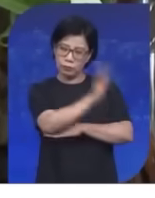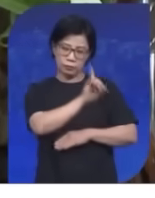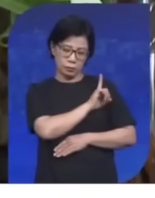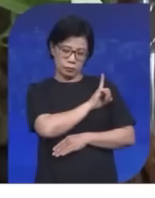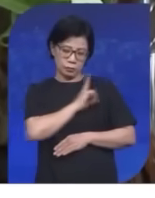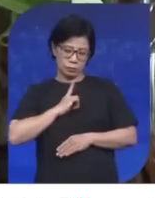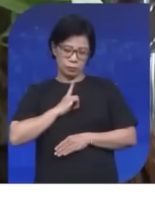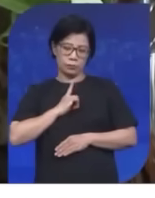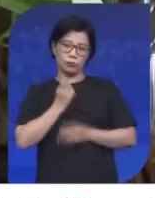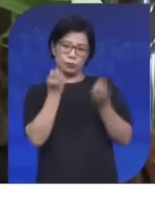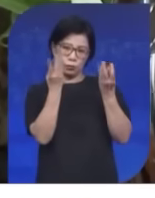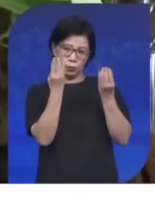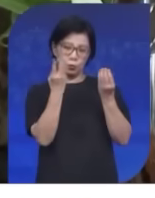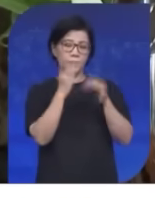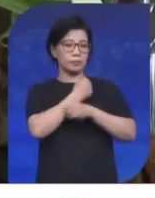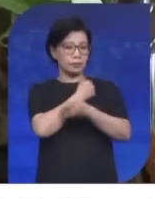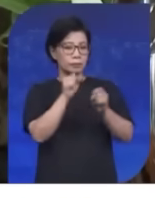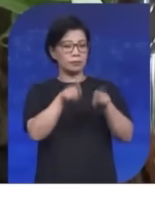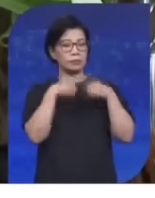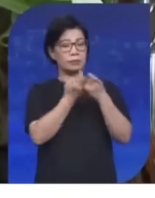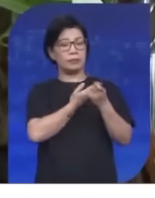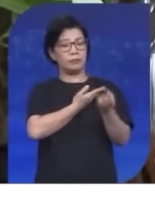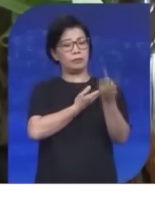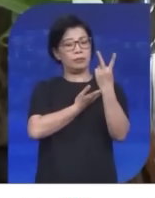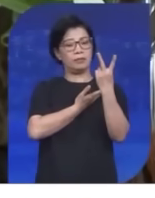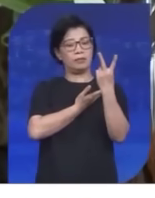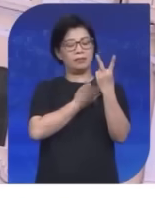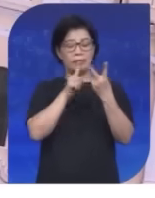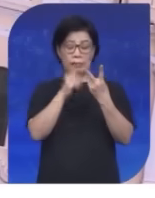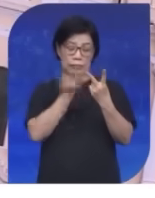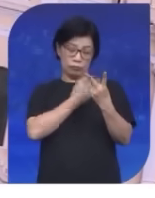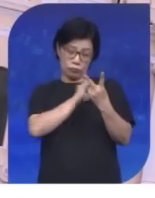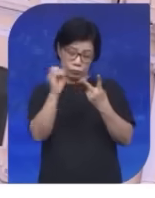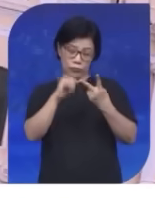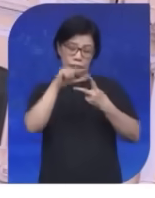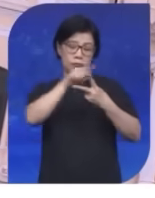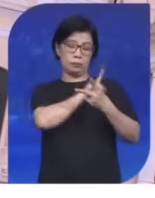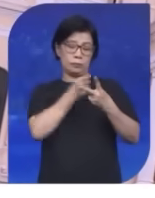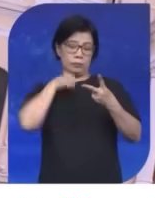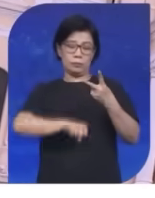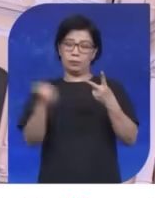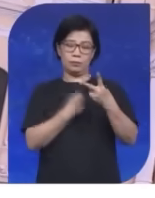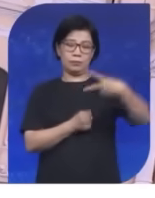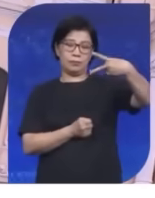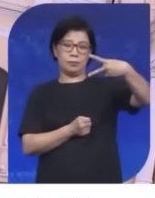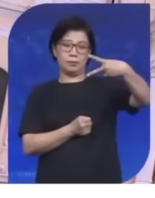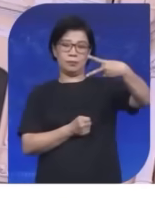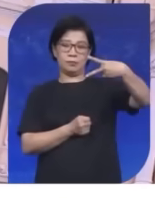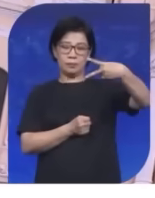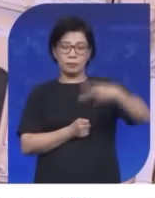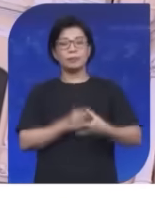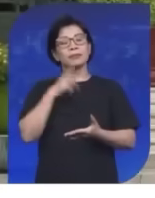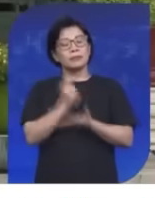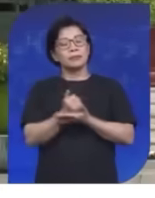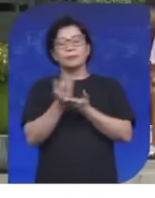và gia đình hạnh phúc. Gia đình không hạnh phúc thì đừng nói gì về dân số nữa. Ủy ban Nhân dân Thành phố Hồ Chí Minh cũng vừa trình Hội